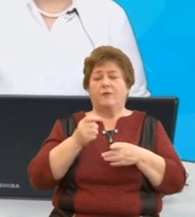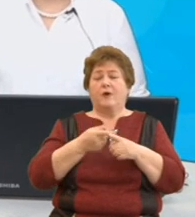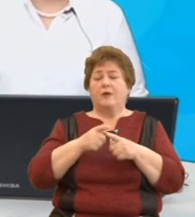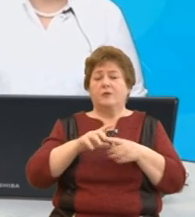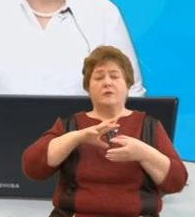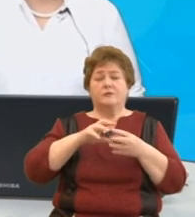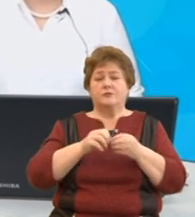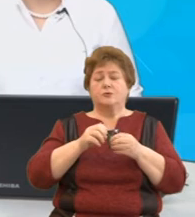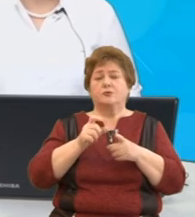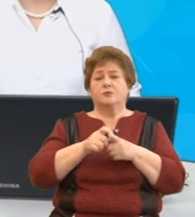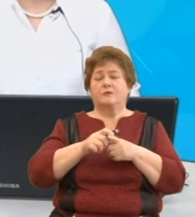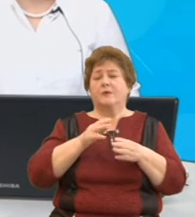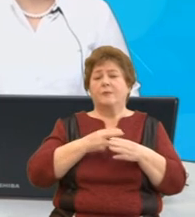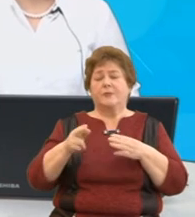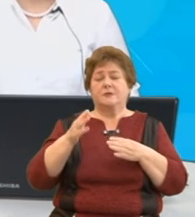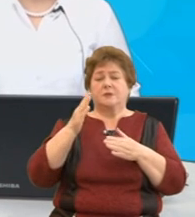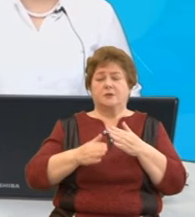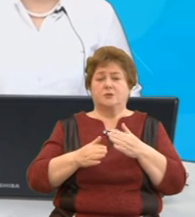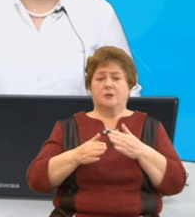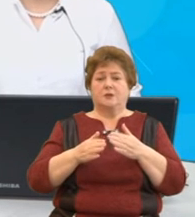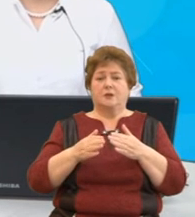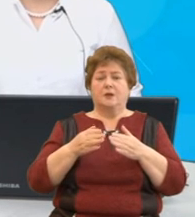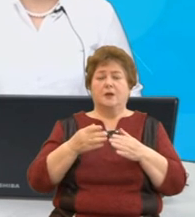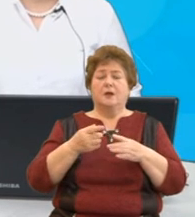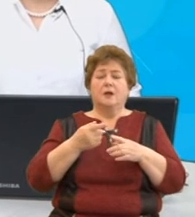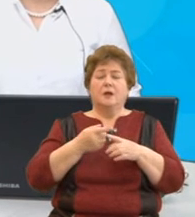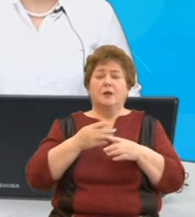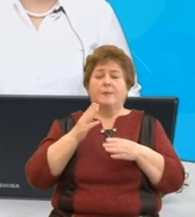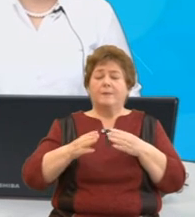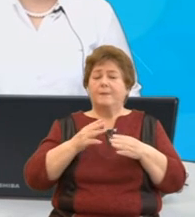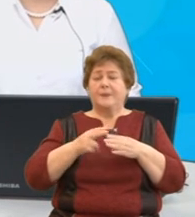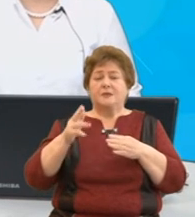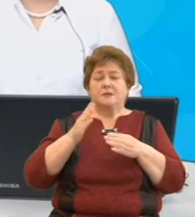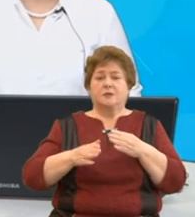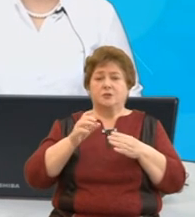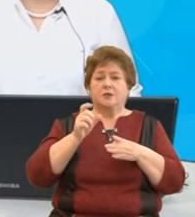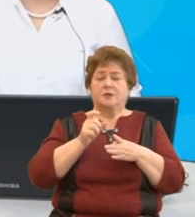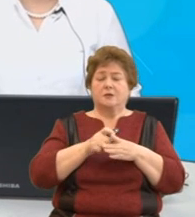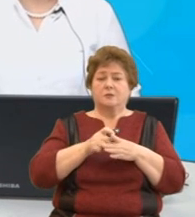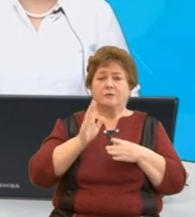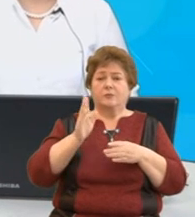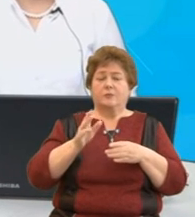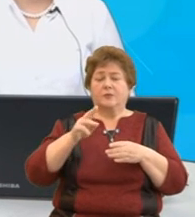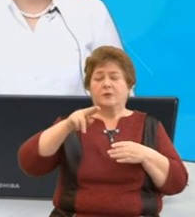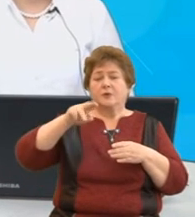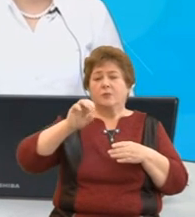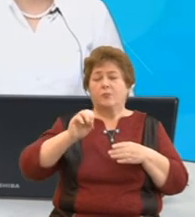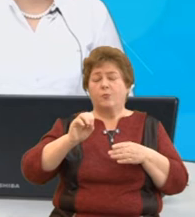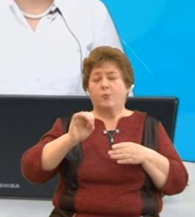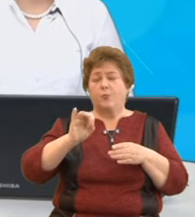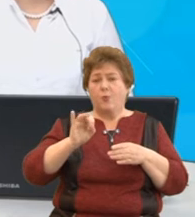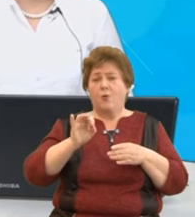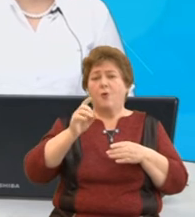все слова без окончания значит без окончания основа слова будет по бей лишь